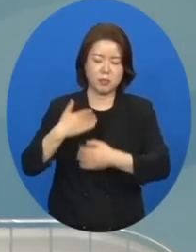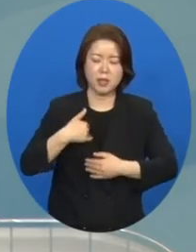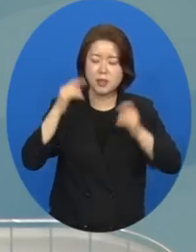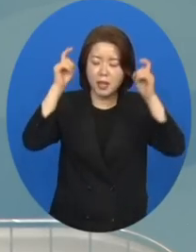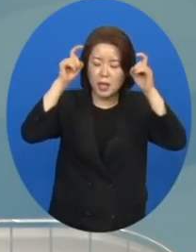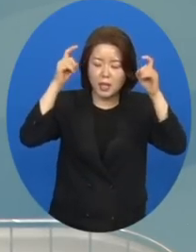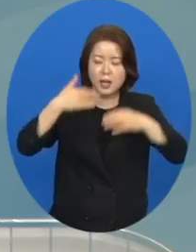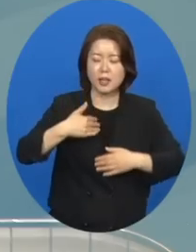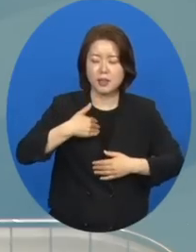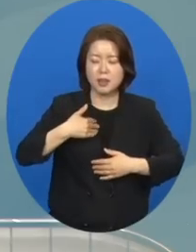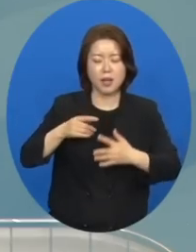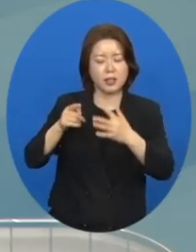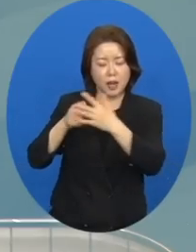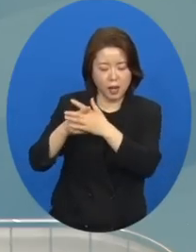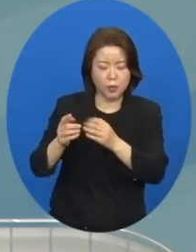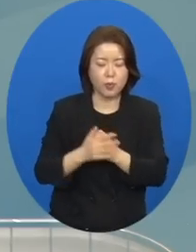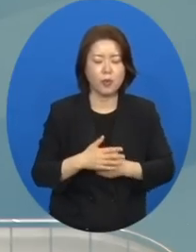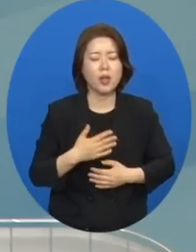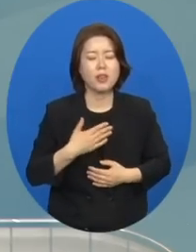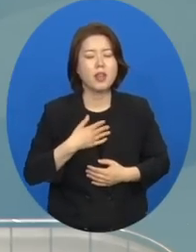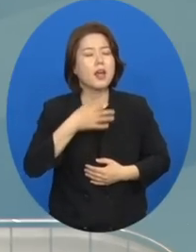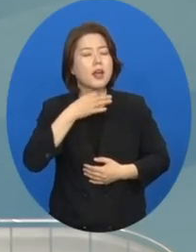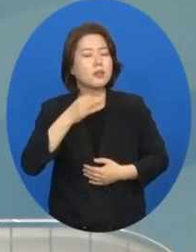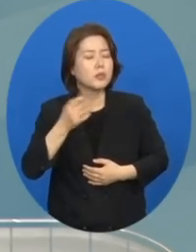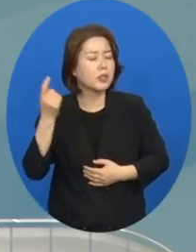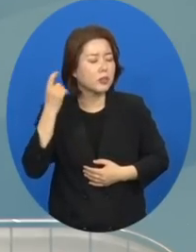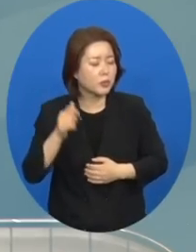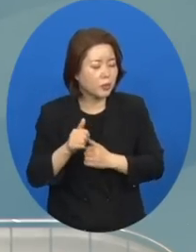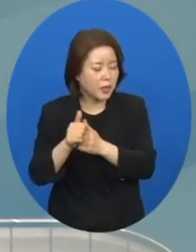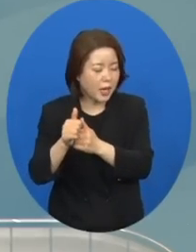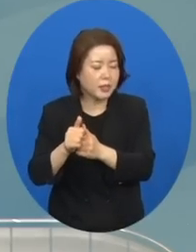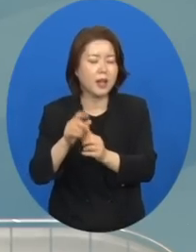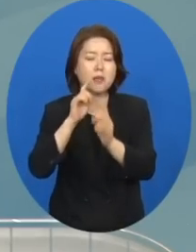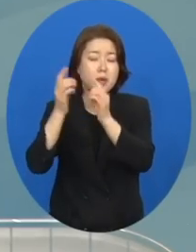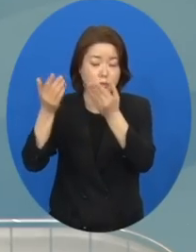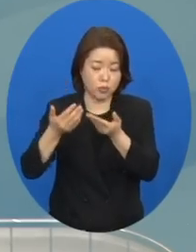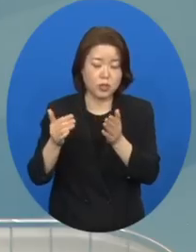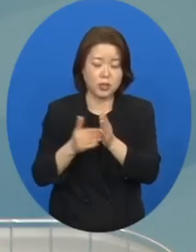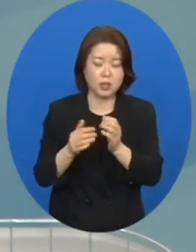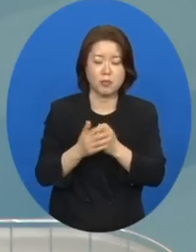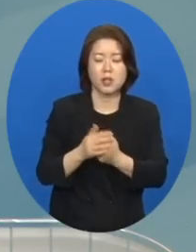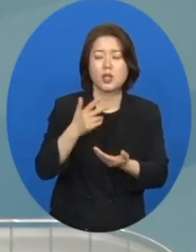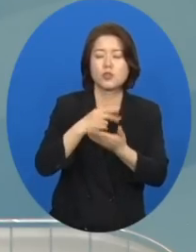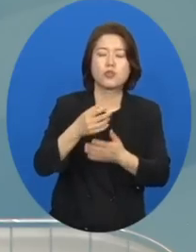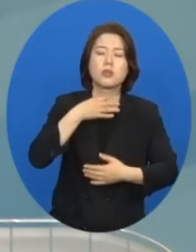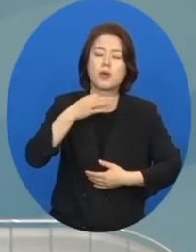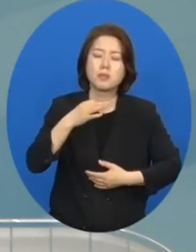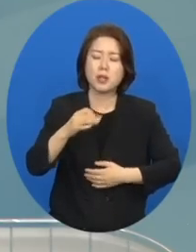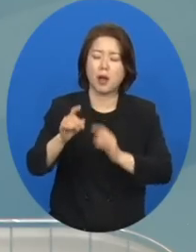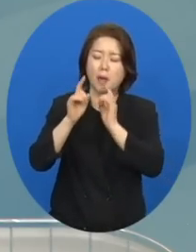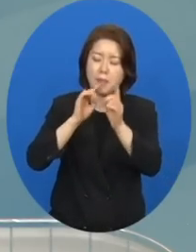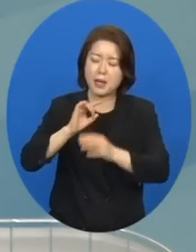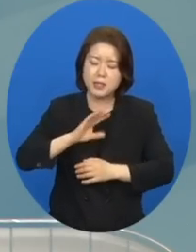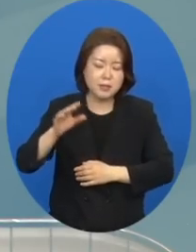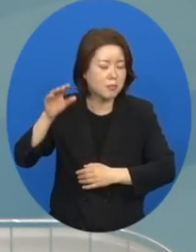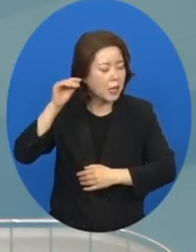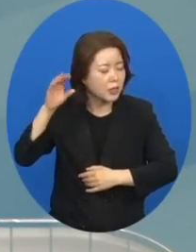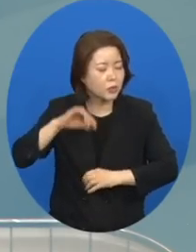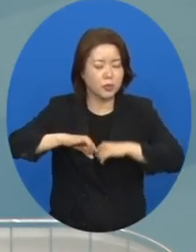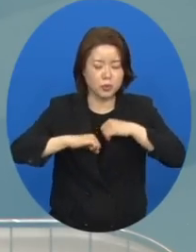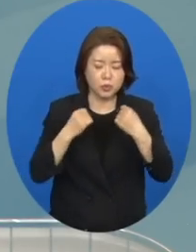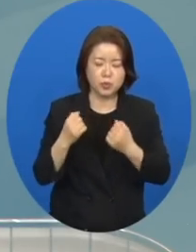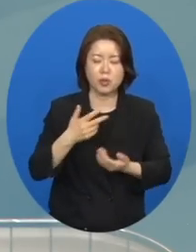나를 아는 읽고 내 음성을 듣고 따른다 고 하였으니 주님 주에 음성 마늘 말씀만을 듣고 순종하는